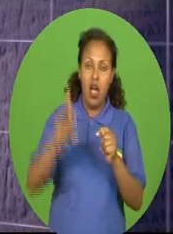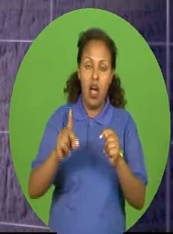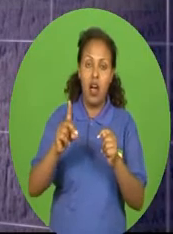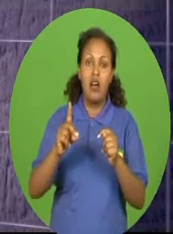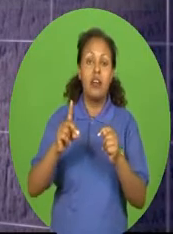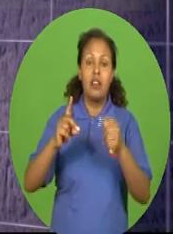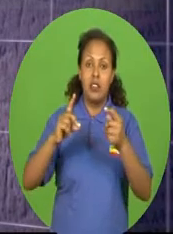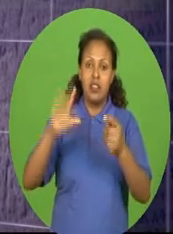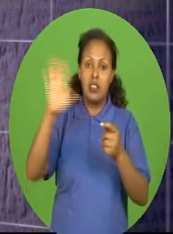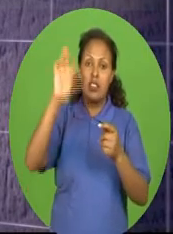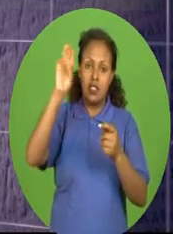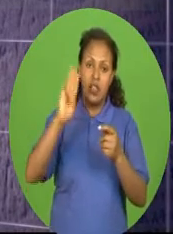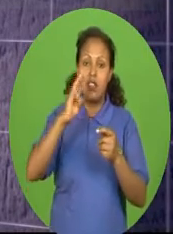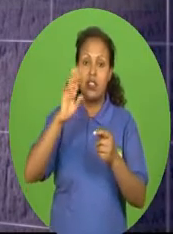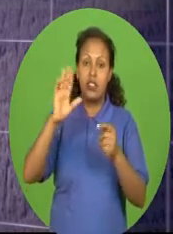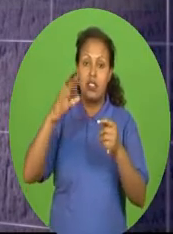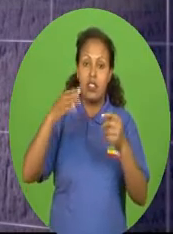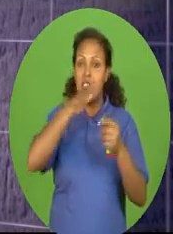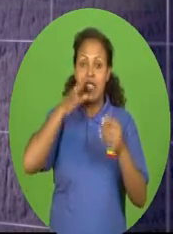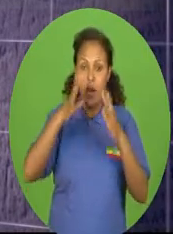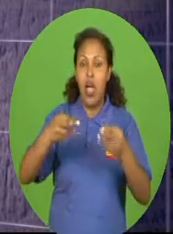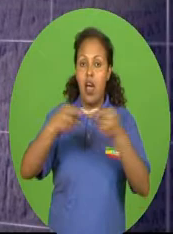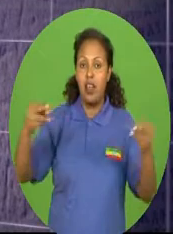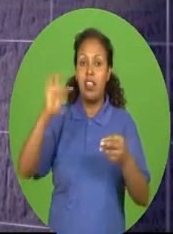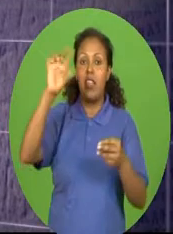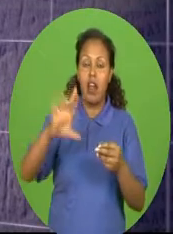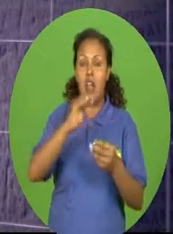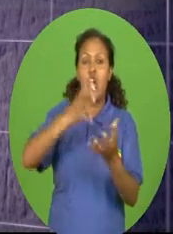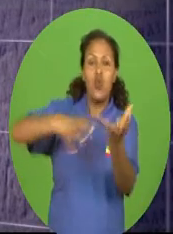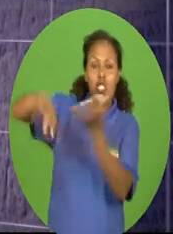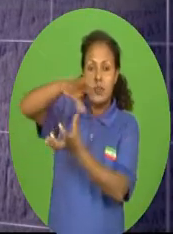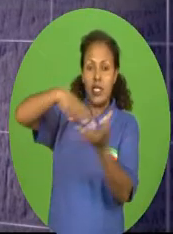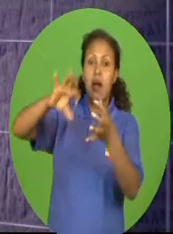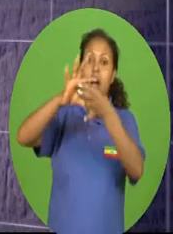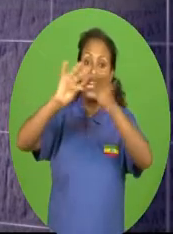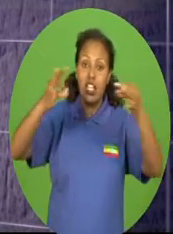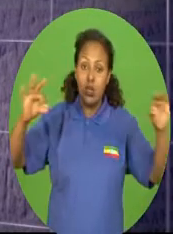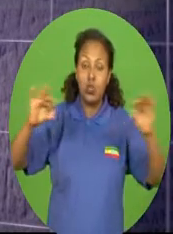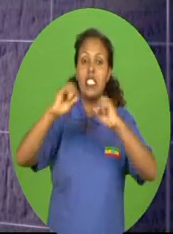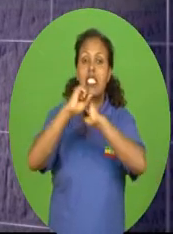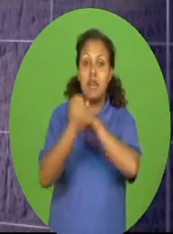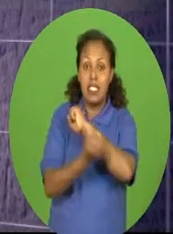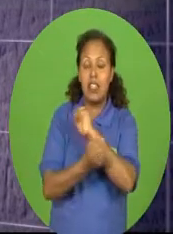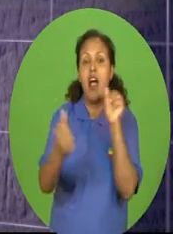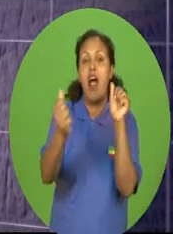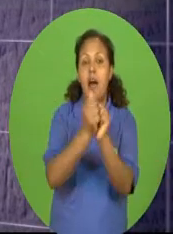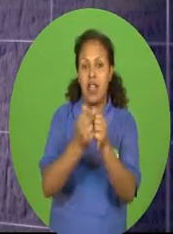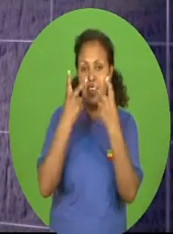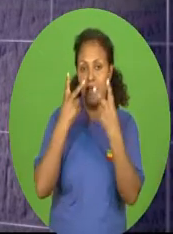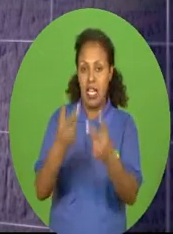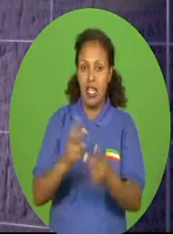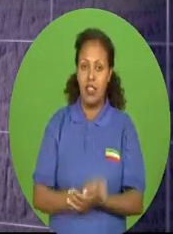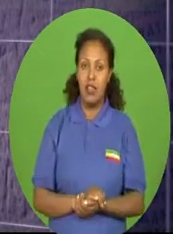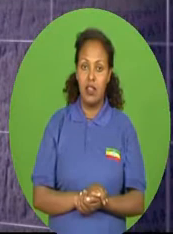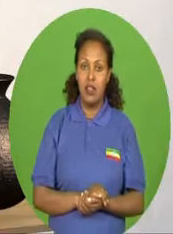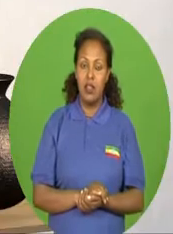ቦያ ስማዊ ሐረግ፣ ግሳዊ ሐረግ እንዲሁም ተራና ውስብስብ አረፍተ ነገሮችን ሲመሰርት